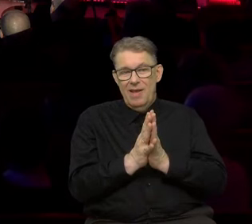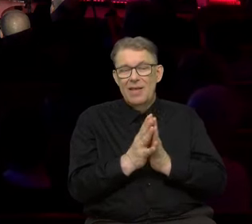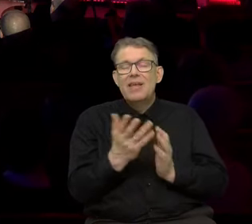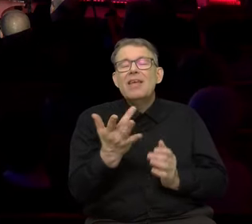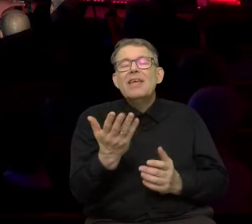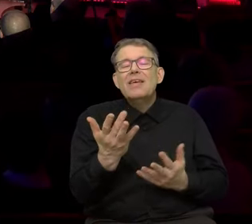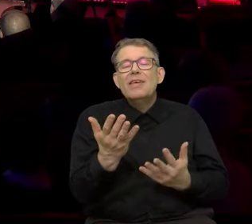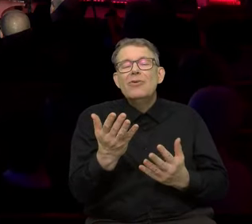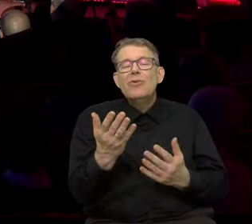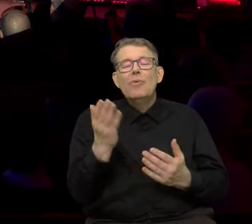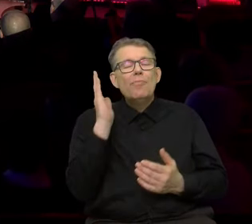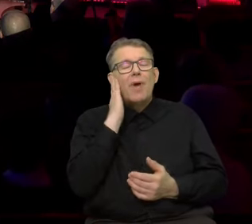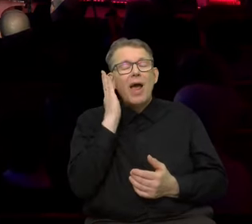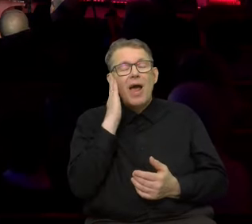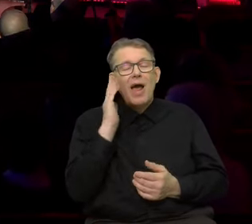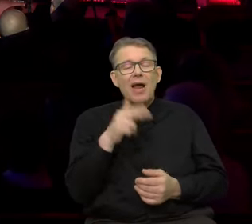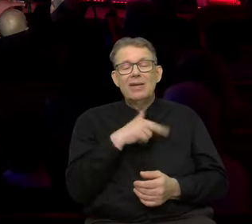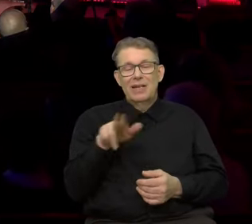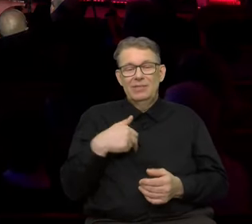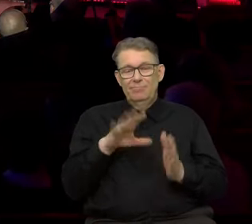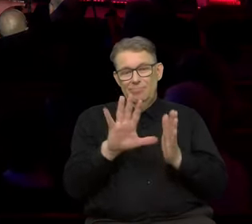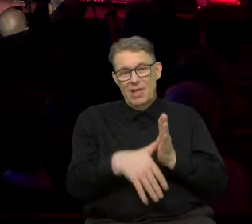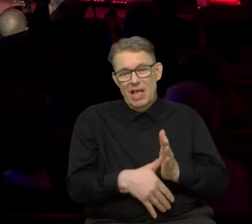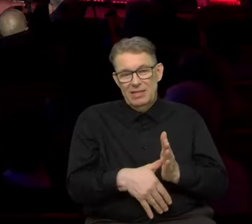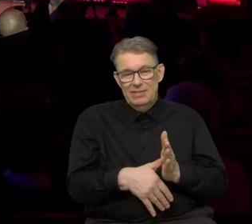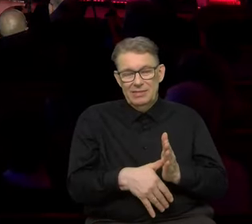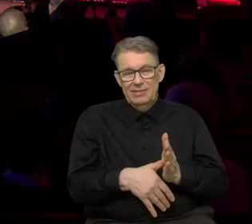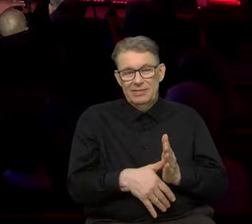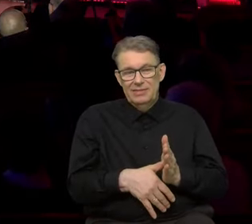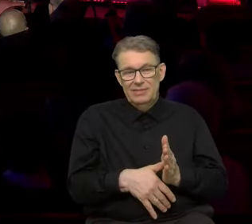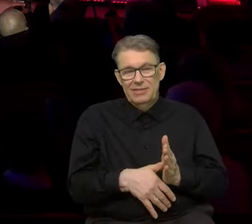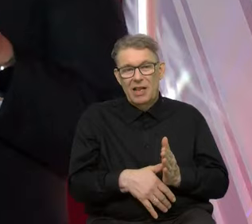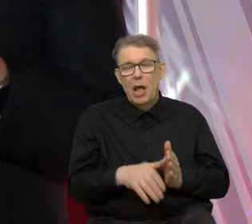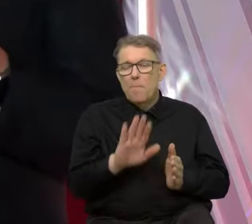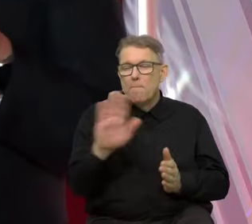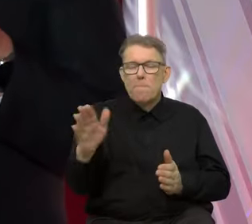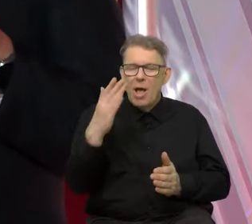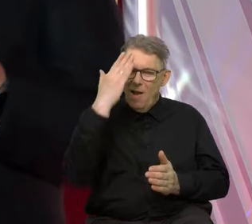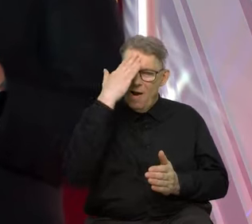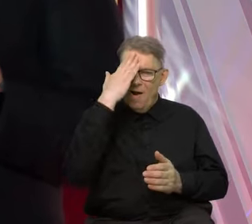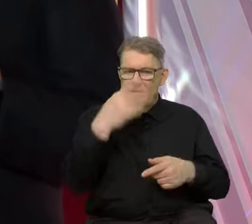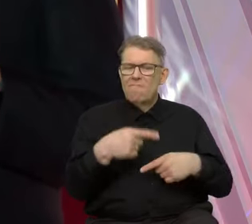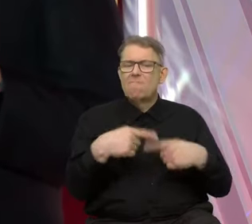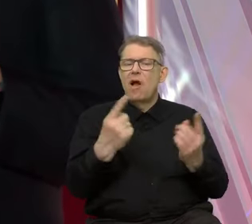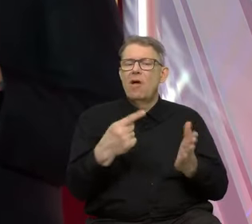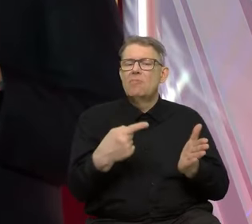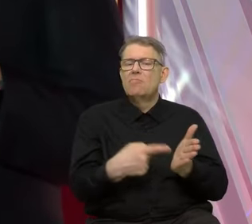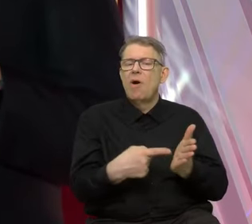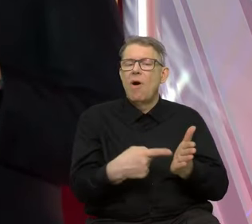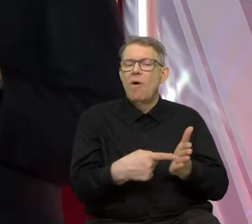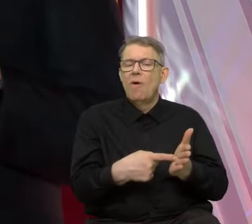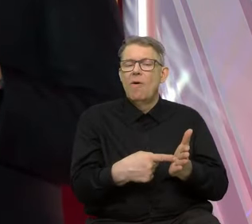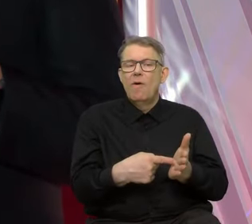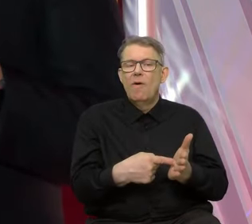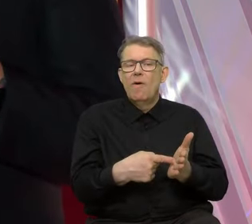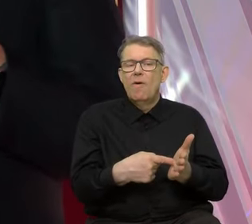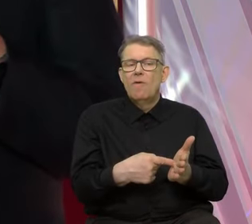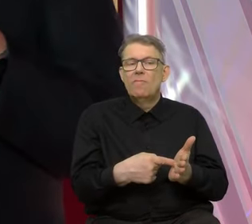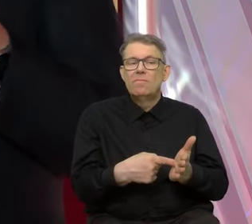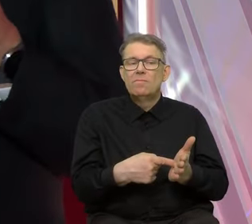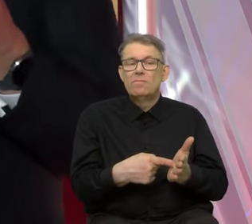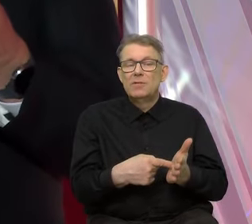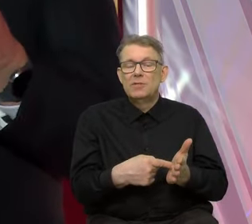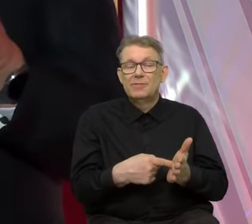Ilu mieszkańców naszego miasta ma świadomość tego,